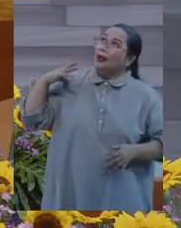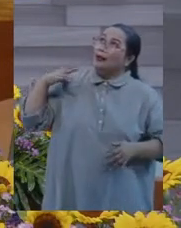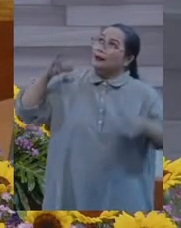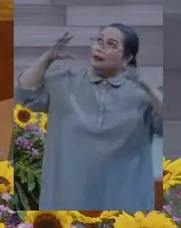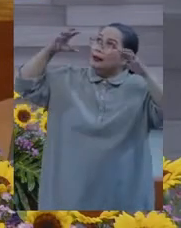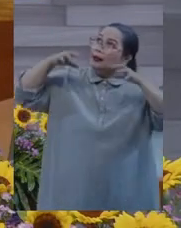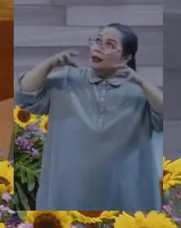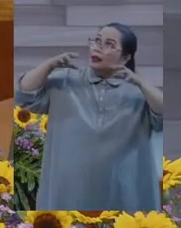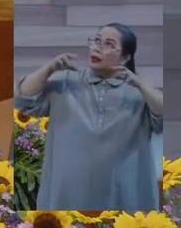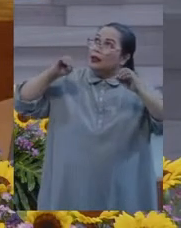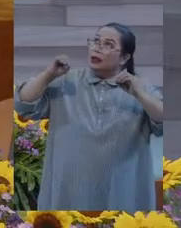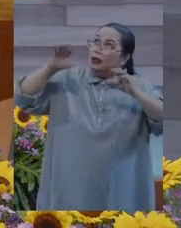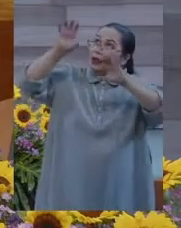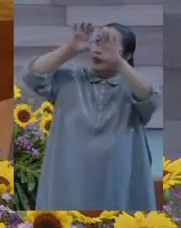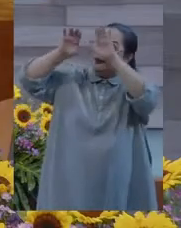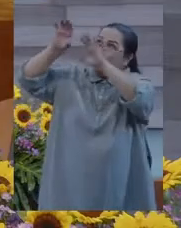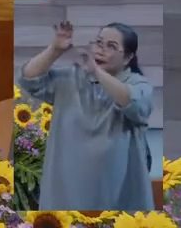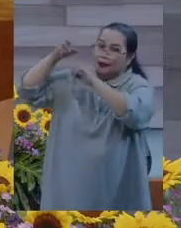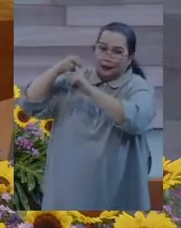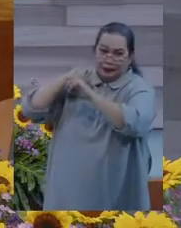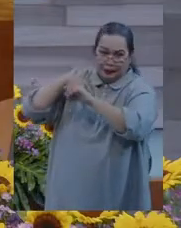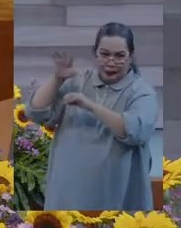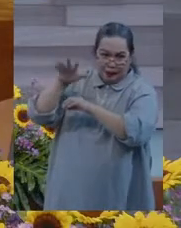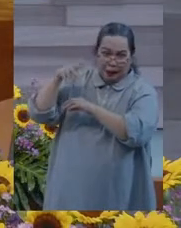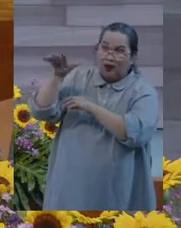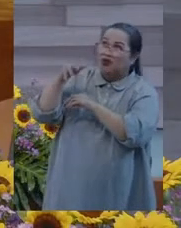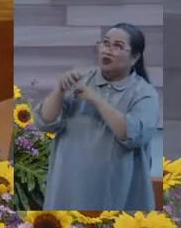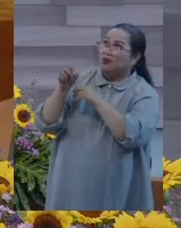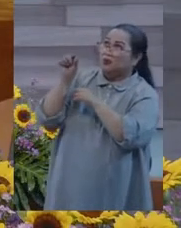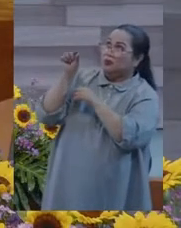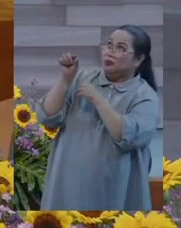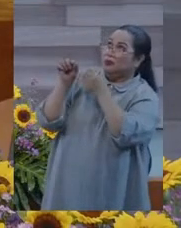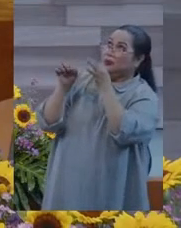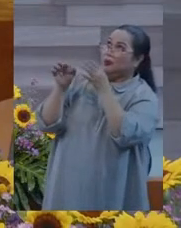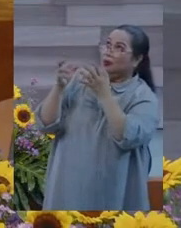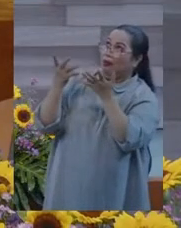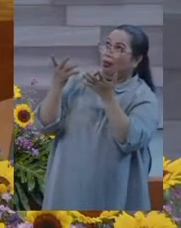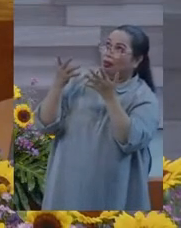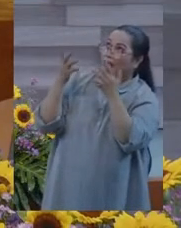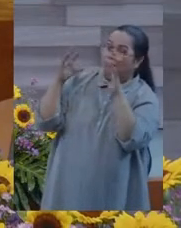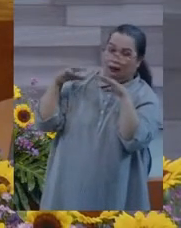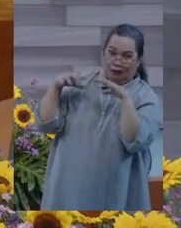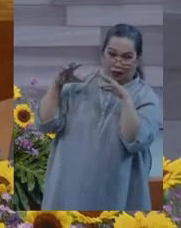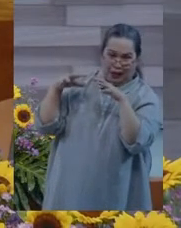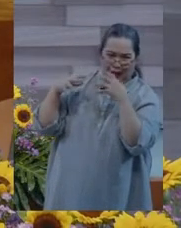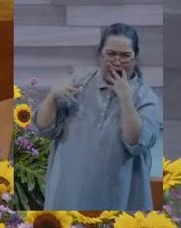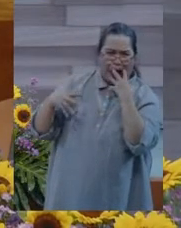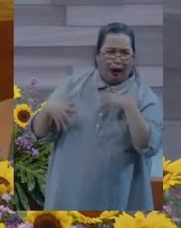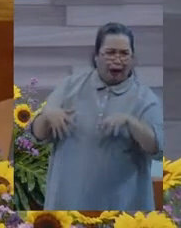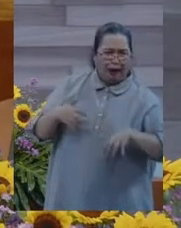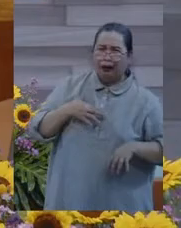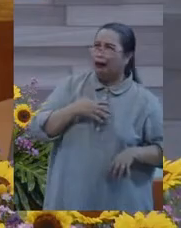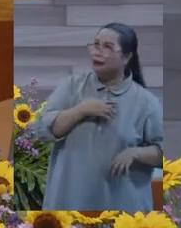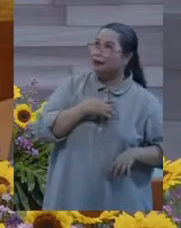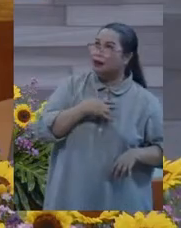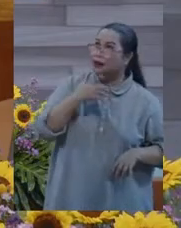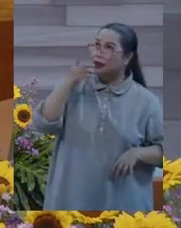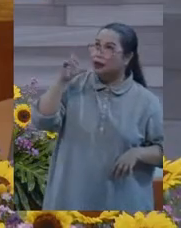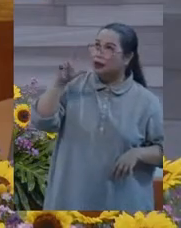ulan, pero yung ulap na parang wagiswis lang sa langit na nandyan ngayon, maya-maya, wala na.